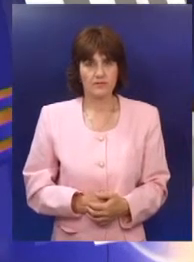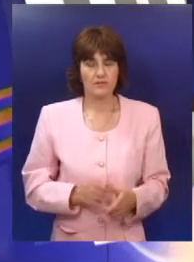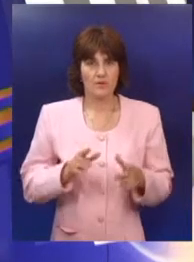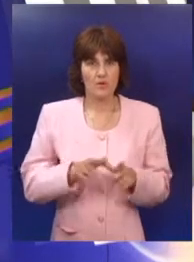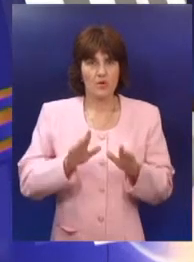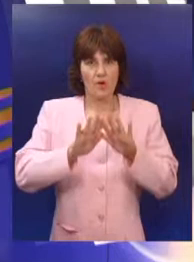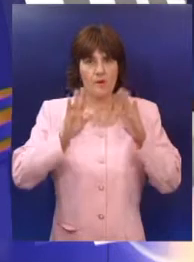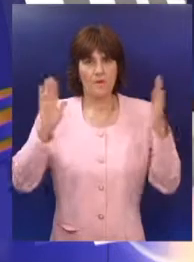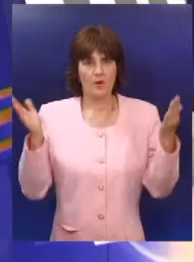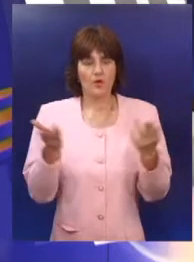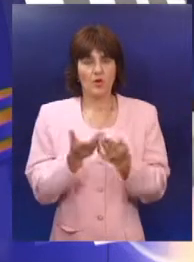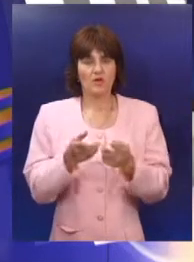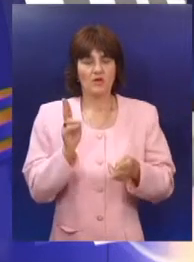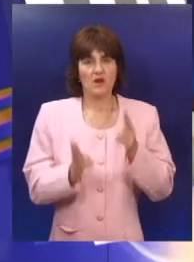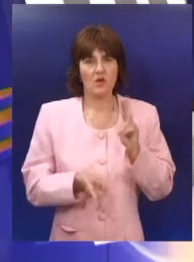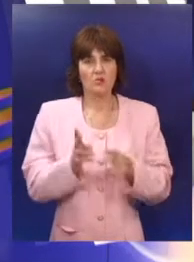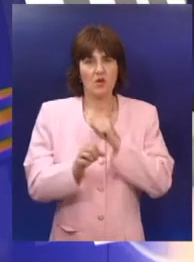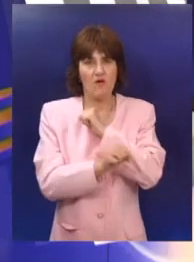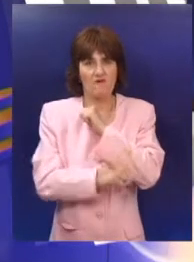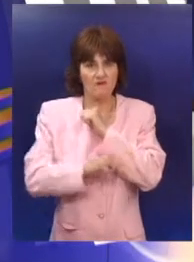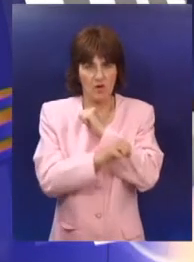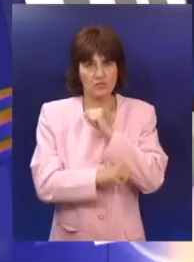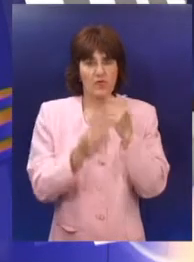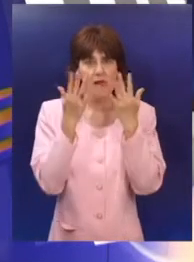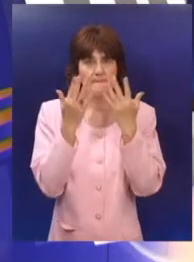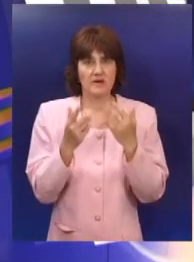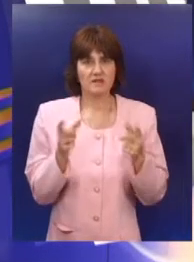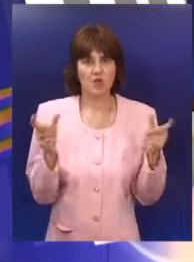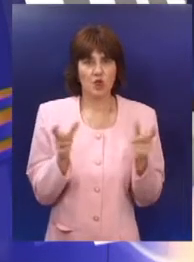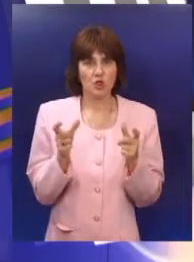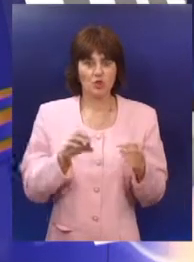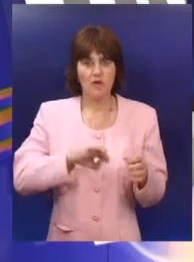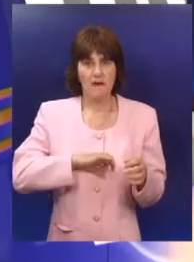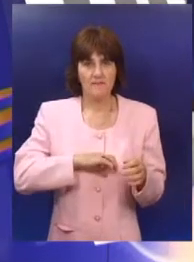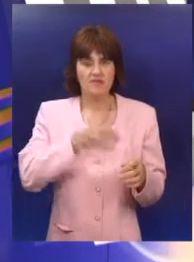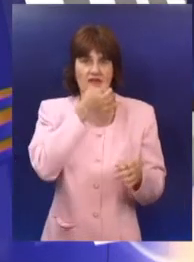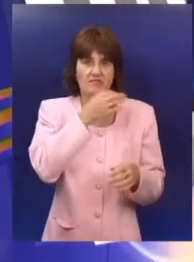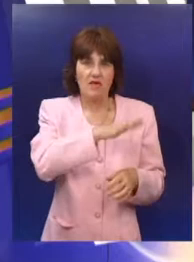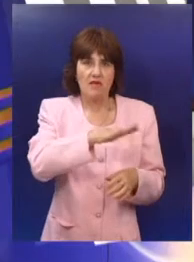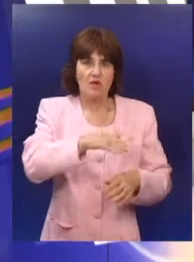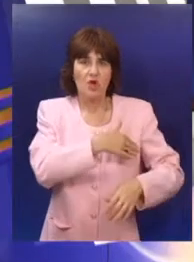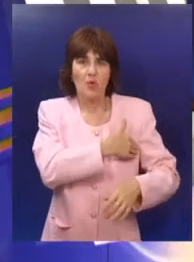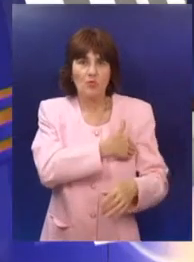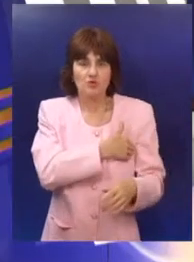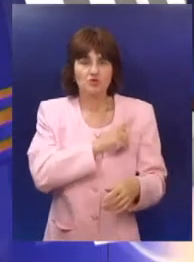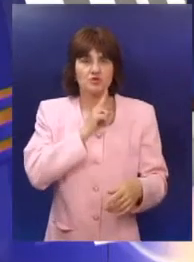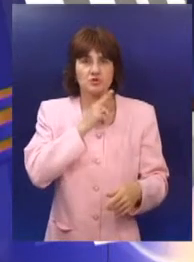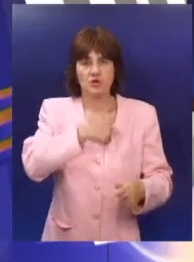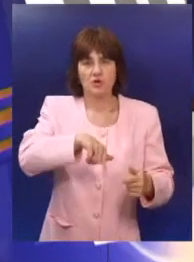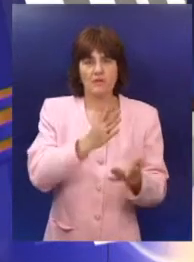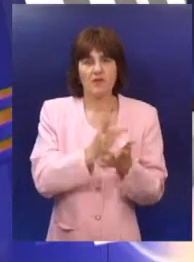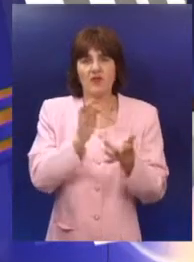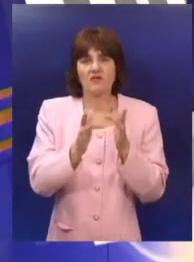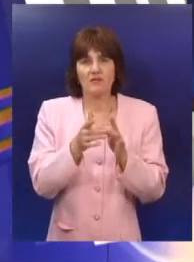U prostorijama Učiteljskog fakulteta na mađarskom nastavnom jeziku Društvo matematičara Srbije uručilo je medalje najbolje plasiranim učenicima